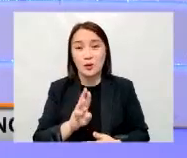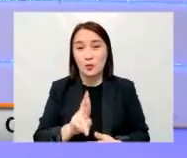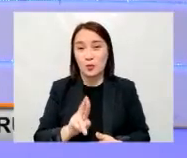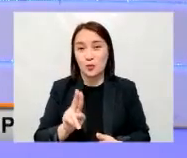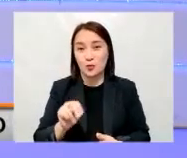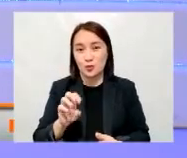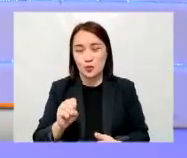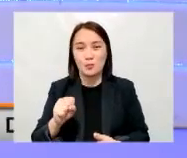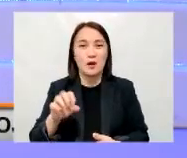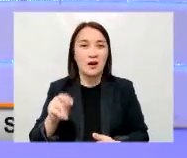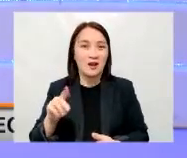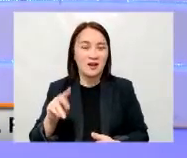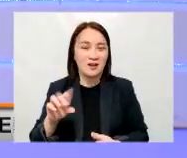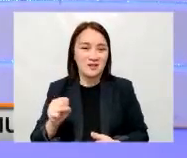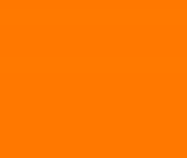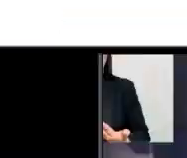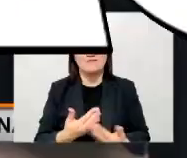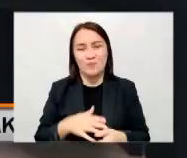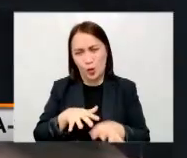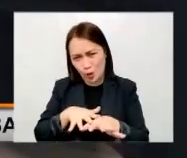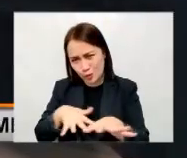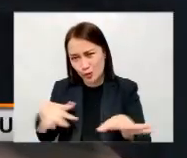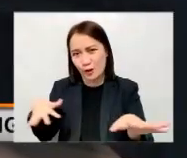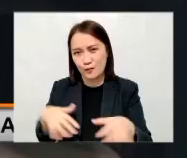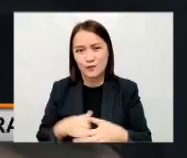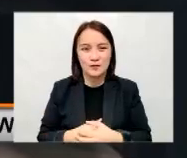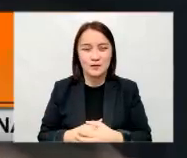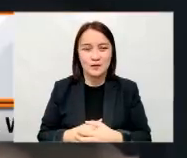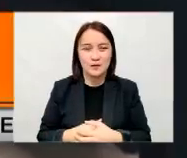Nasa frontline ang balitang yan, si MJ Marfor.